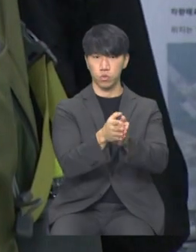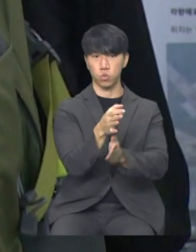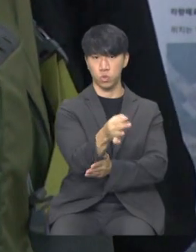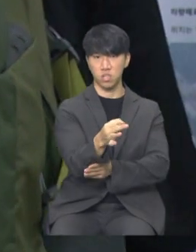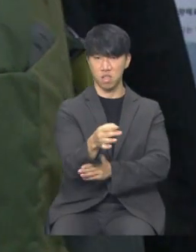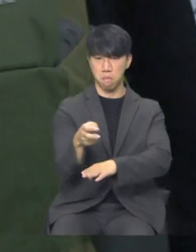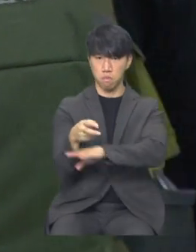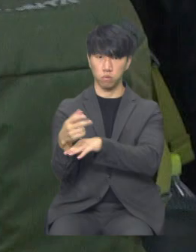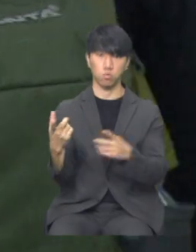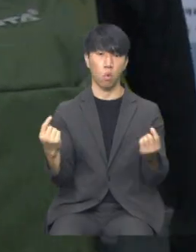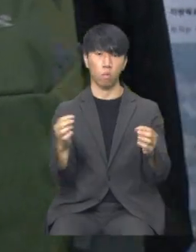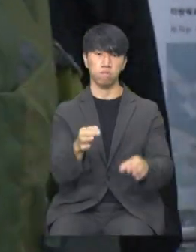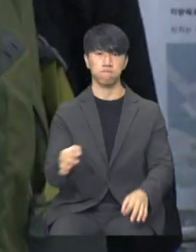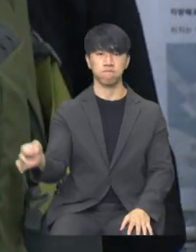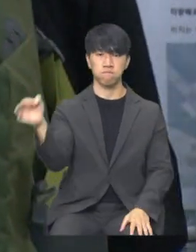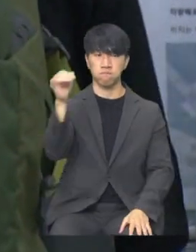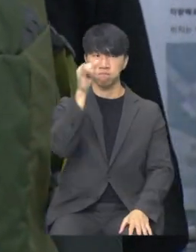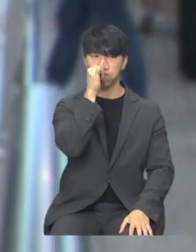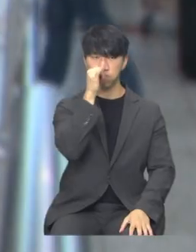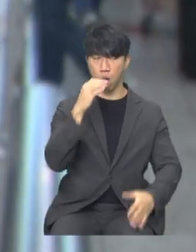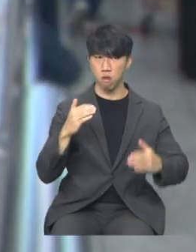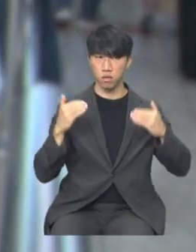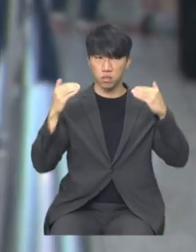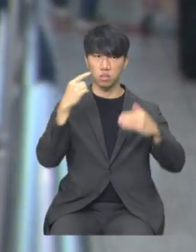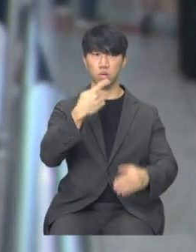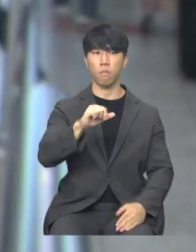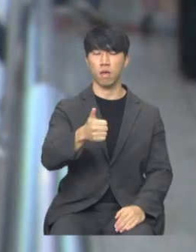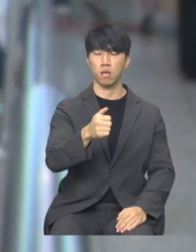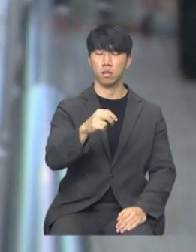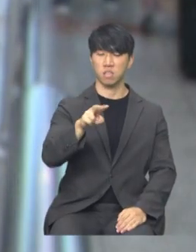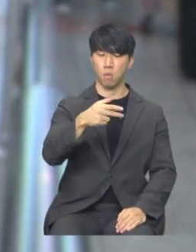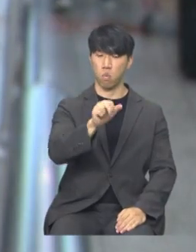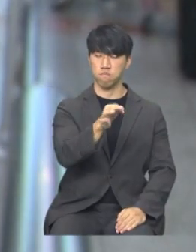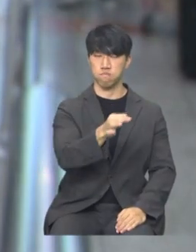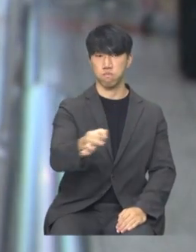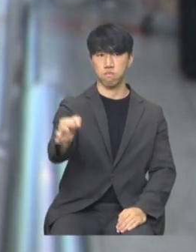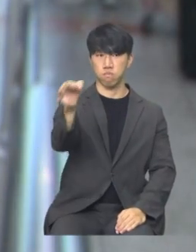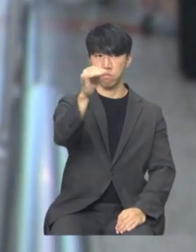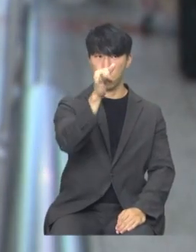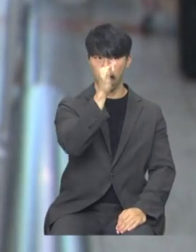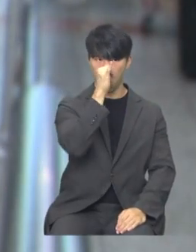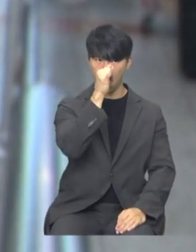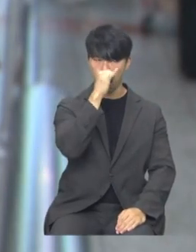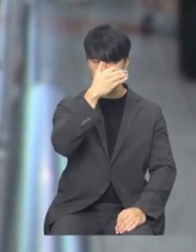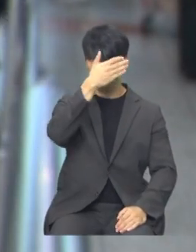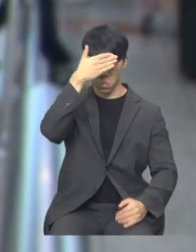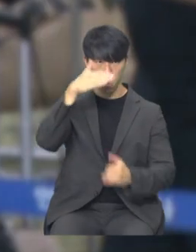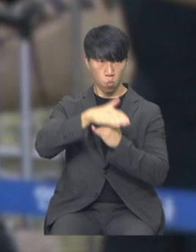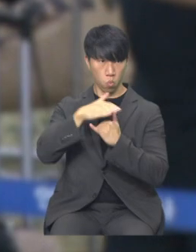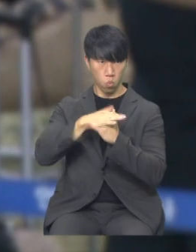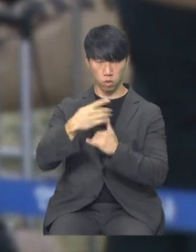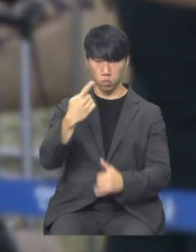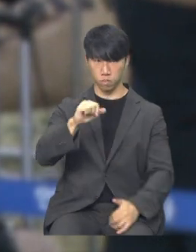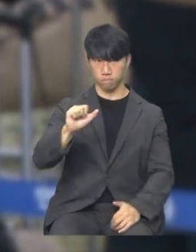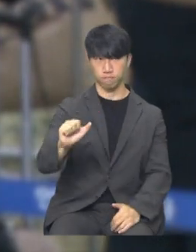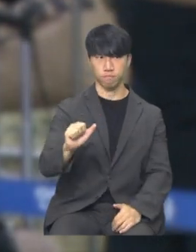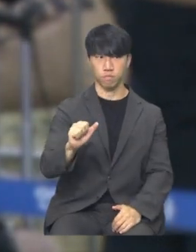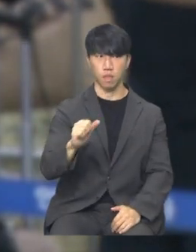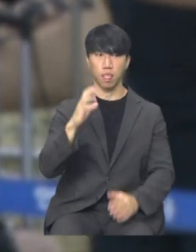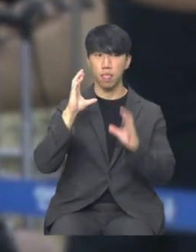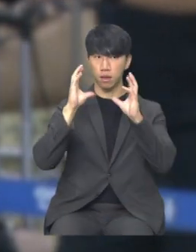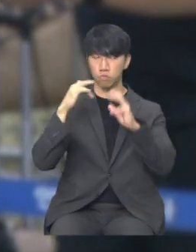요금만큼 인상됩니다. 어른은 1,500원으로 250원이 오릅니다. 어린이와 청소년도 각각